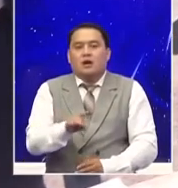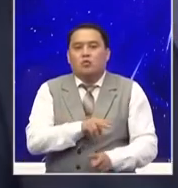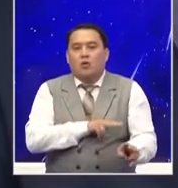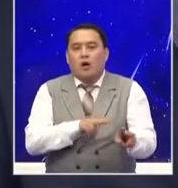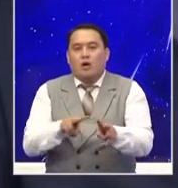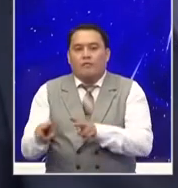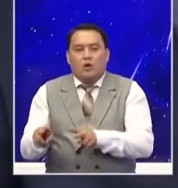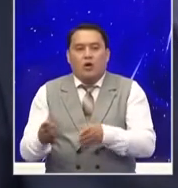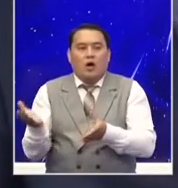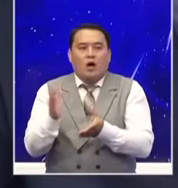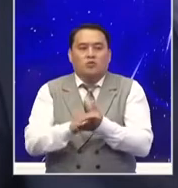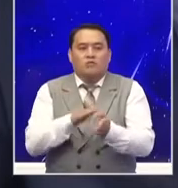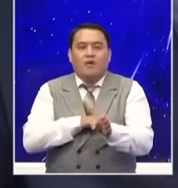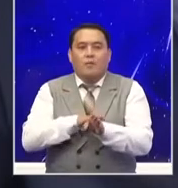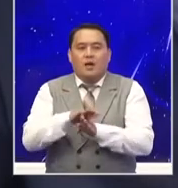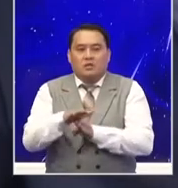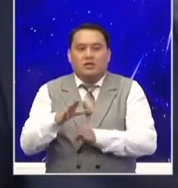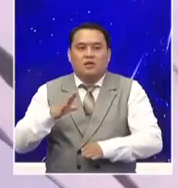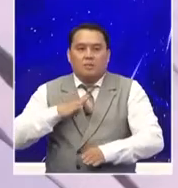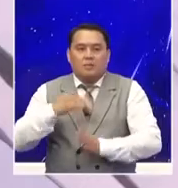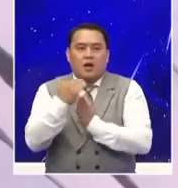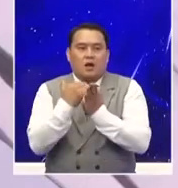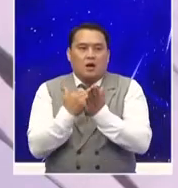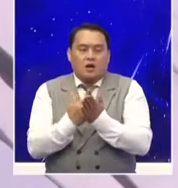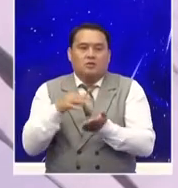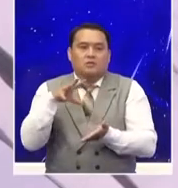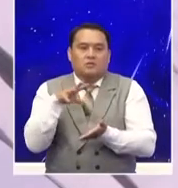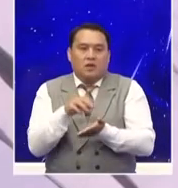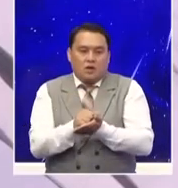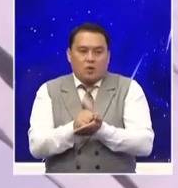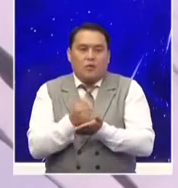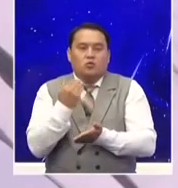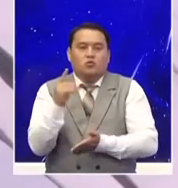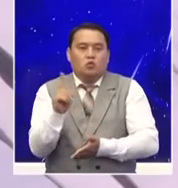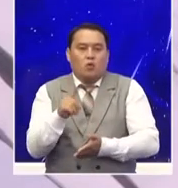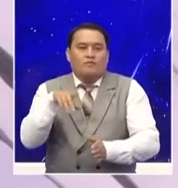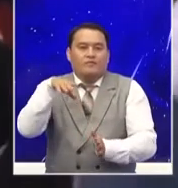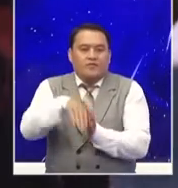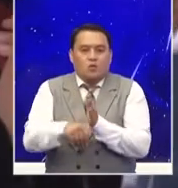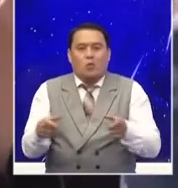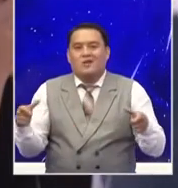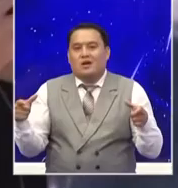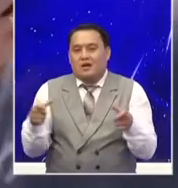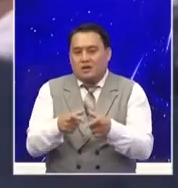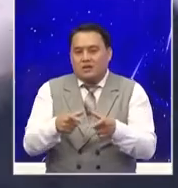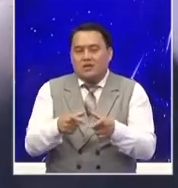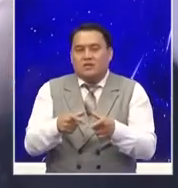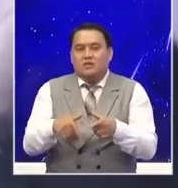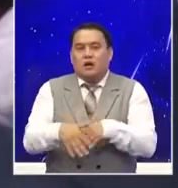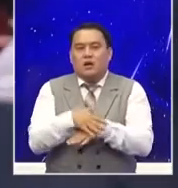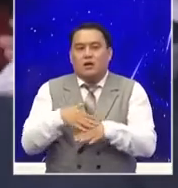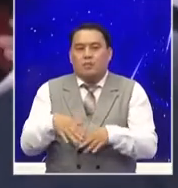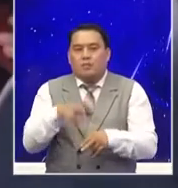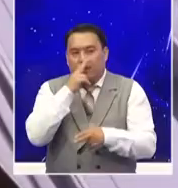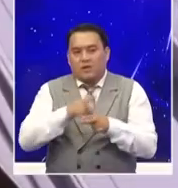группа ознакомилась с ходом реализации государственной программы «Дорожная карта занятости». С начала введения карантина более 1500 жителей региона